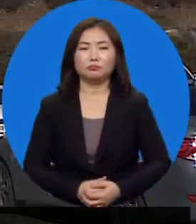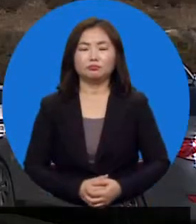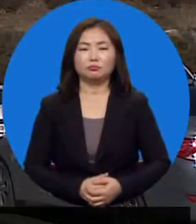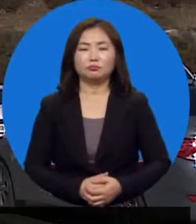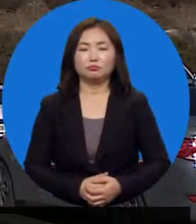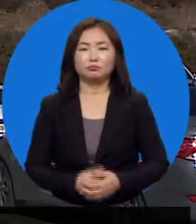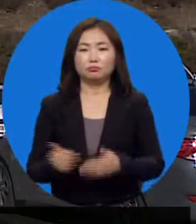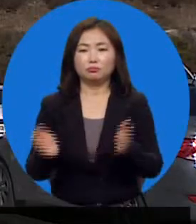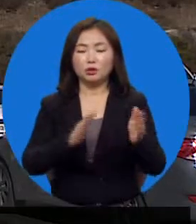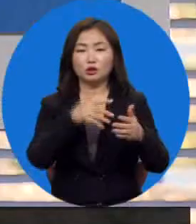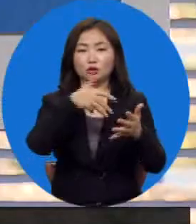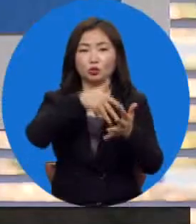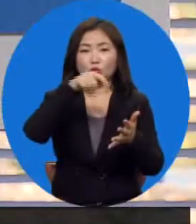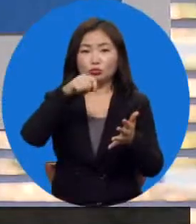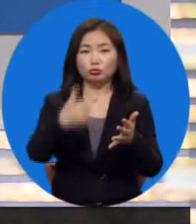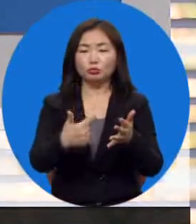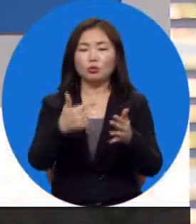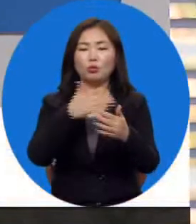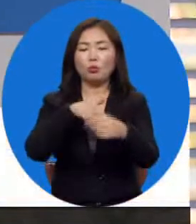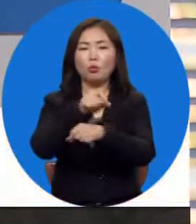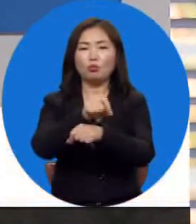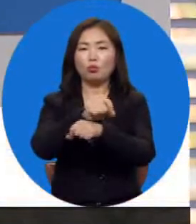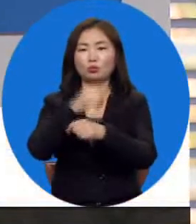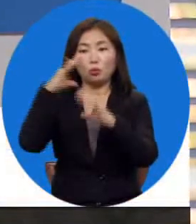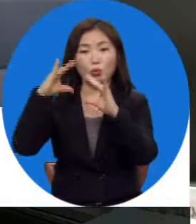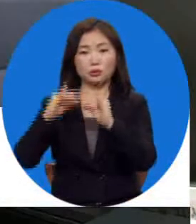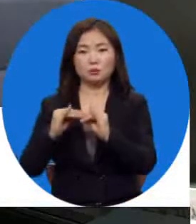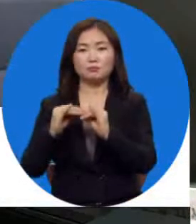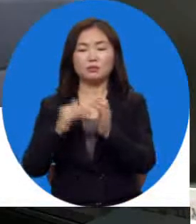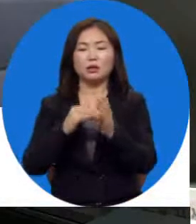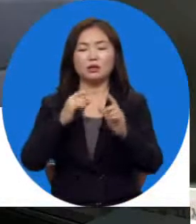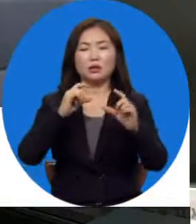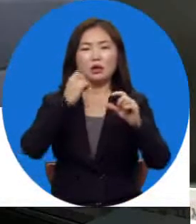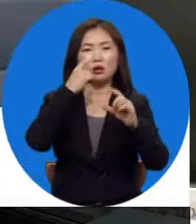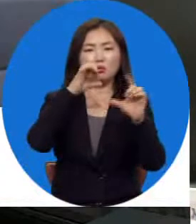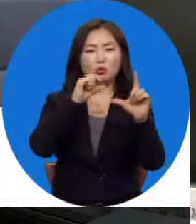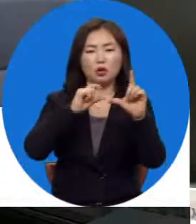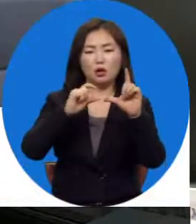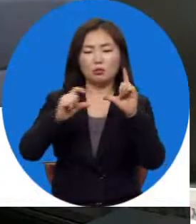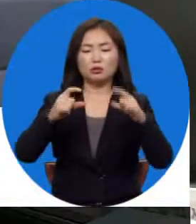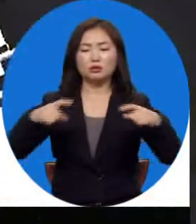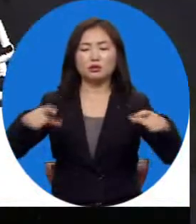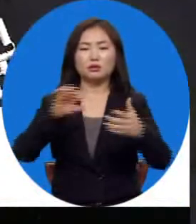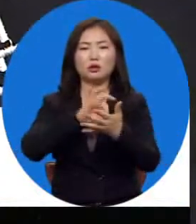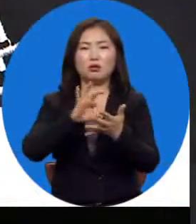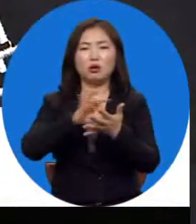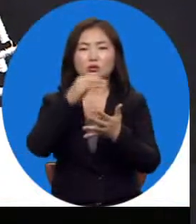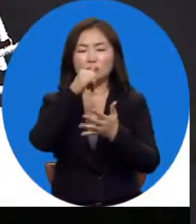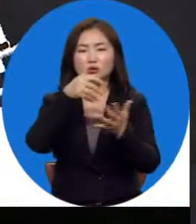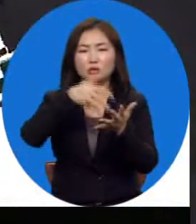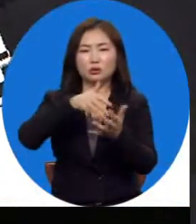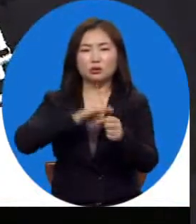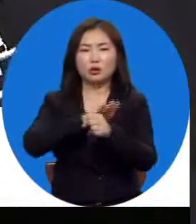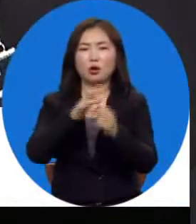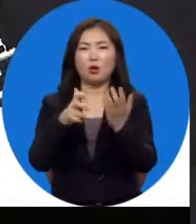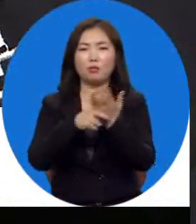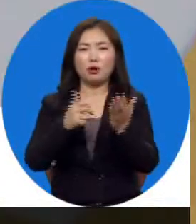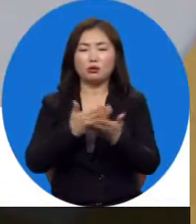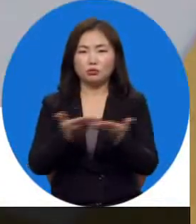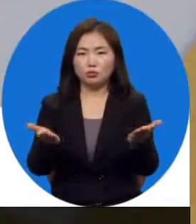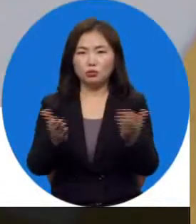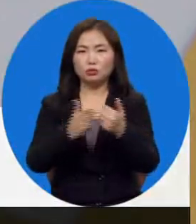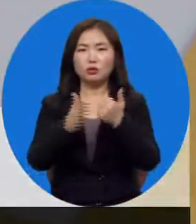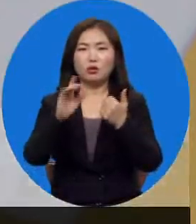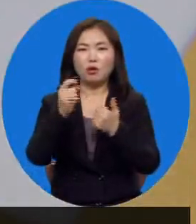이러한 가운데 청송군 이 공무원들의 동의를 받아 월급 일부를 지역에서만 사용할 수 있는 청송 사랑앞에 로 직업 않아서